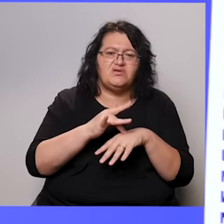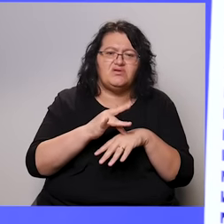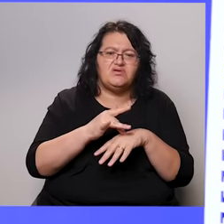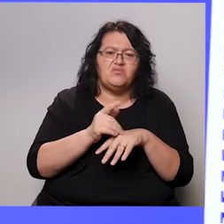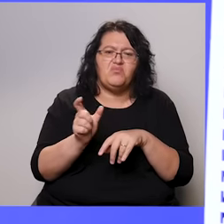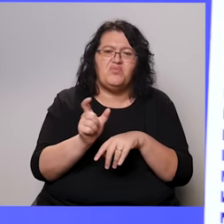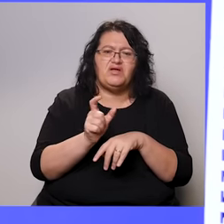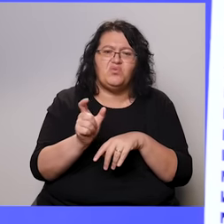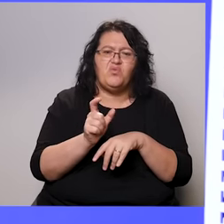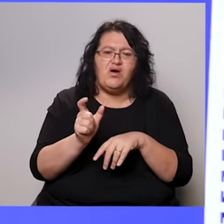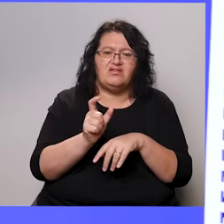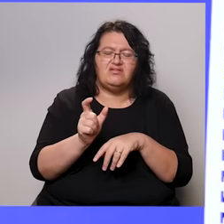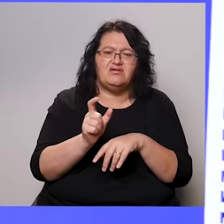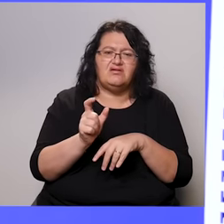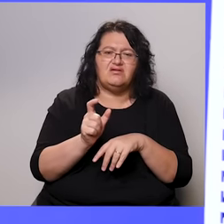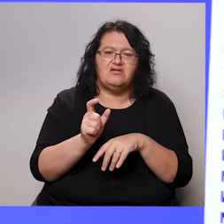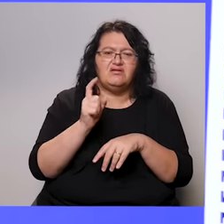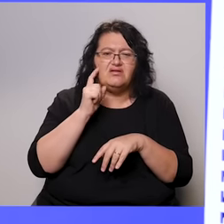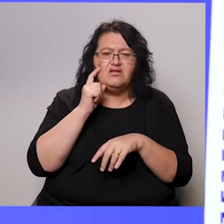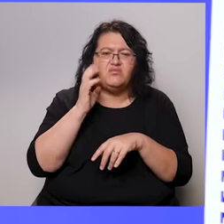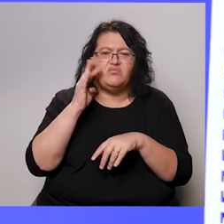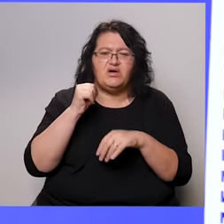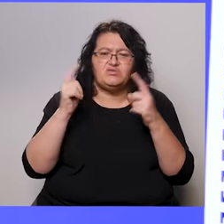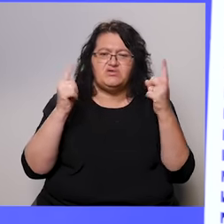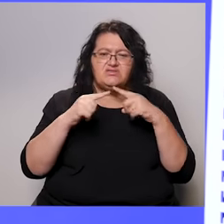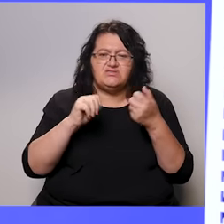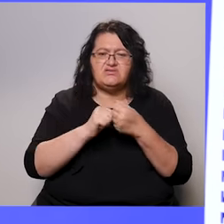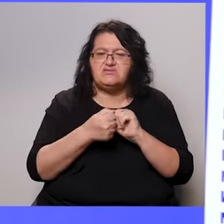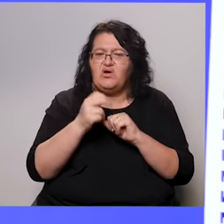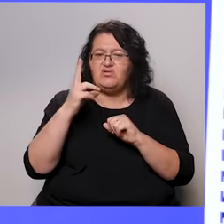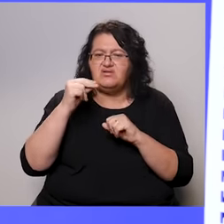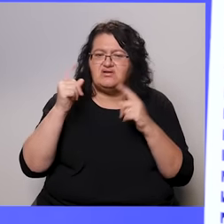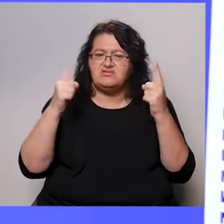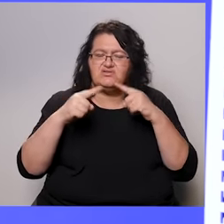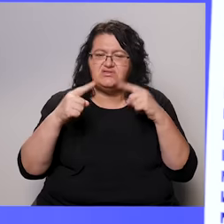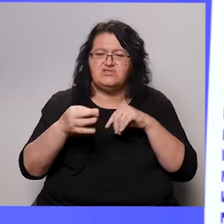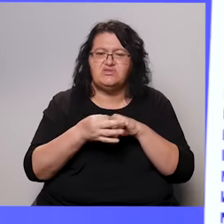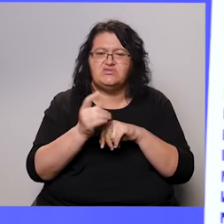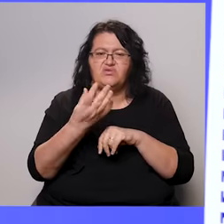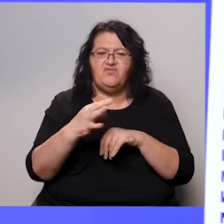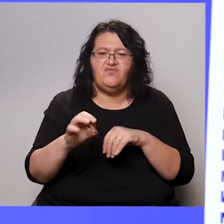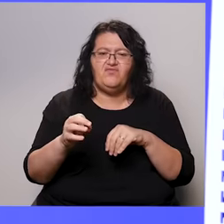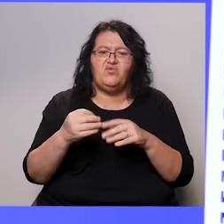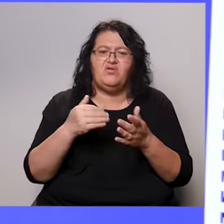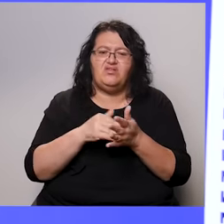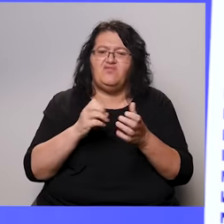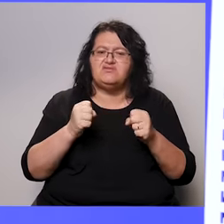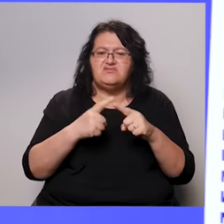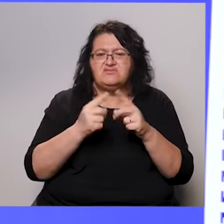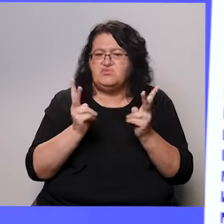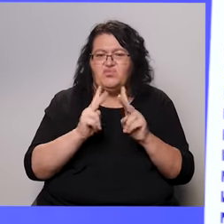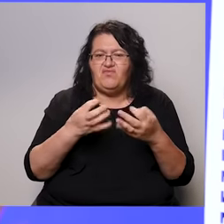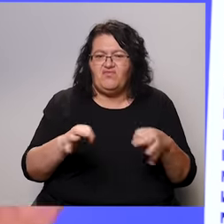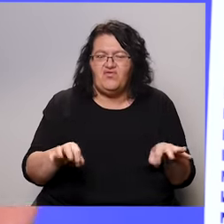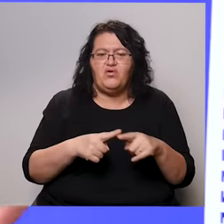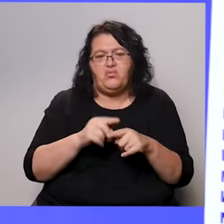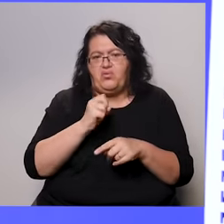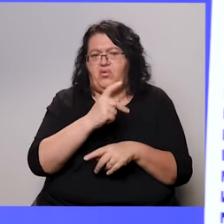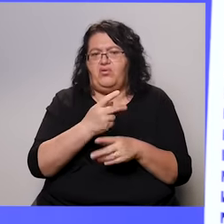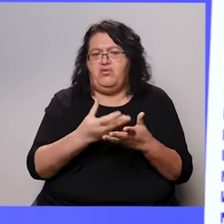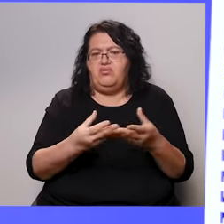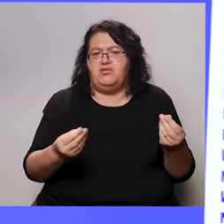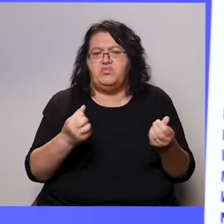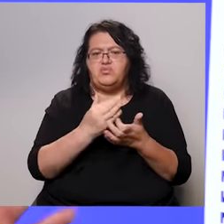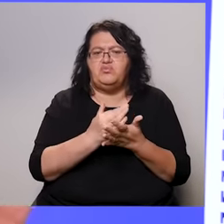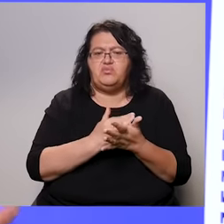o perioadă de, cred că 40 de zile sau 30 de zile, soția n-are voie să aibă contact sexual. Am zis, ok, n-am